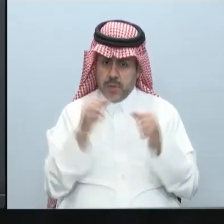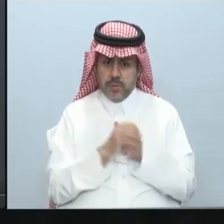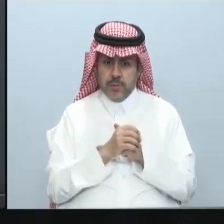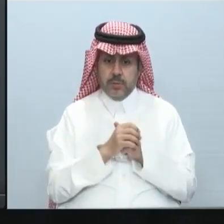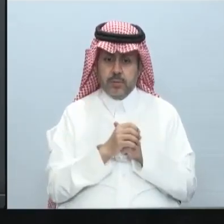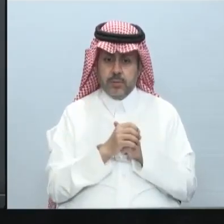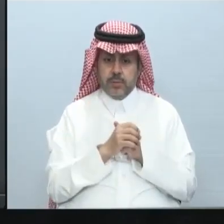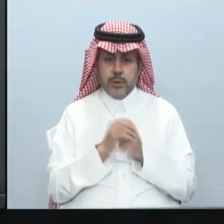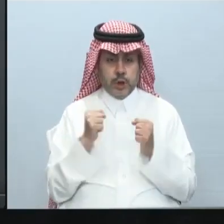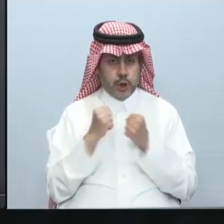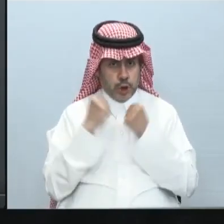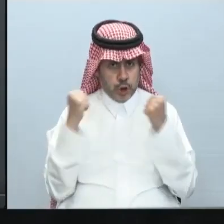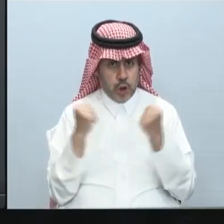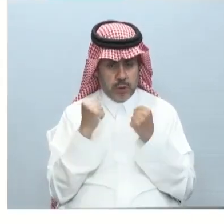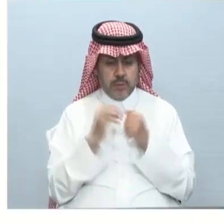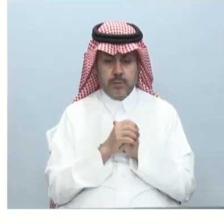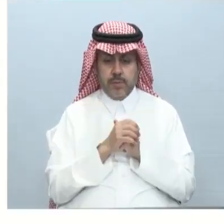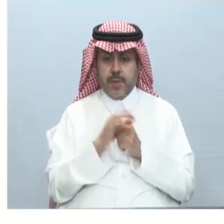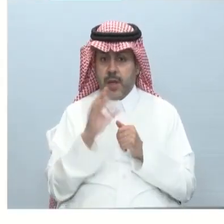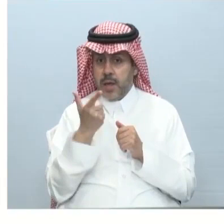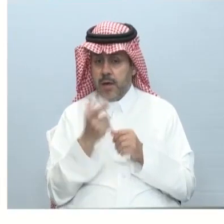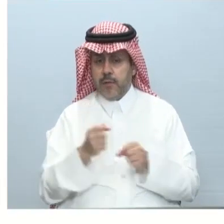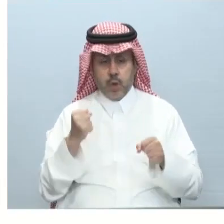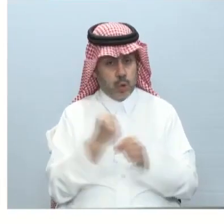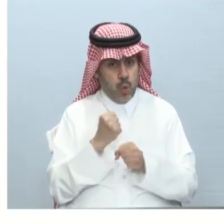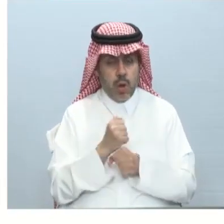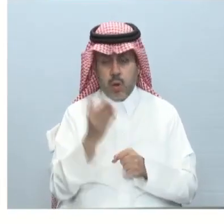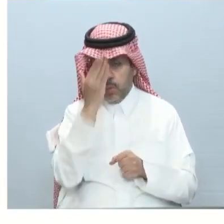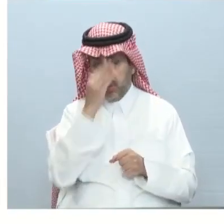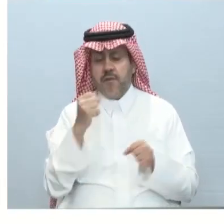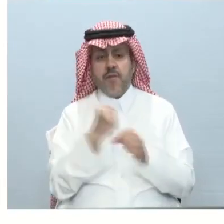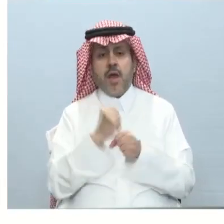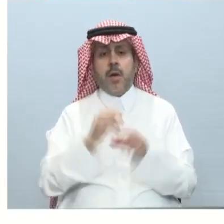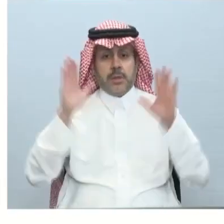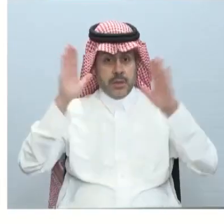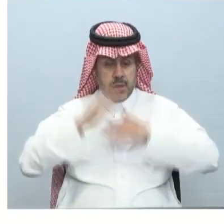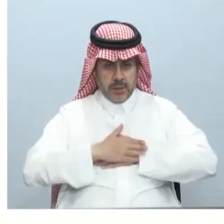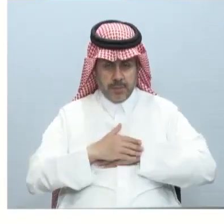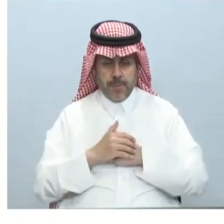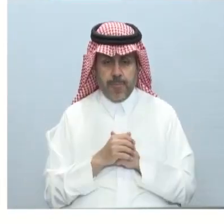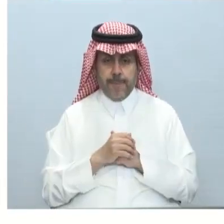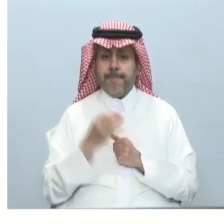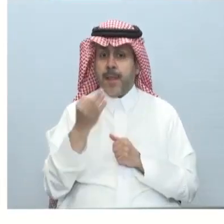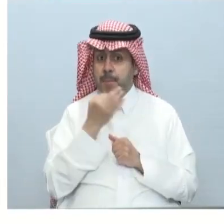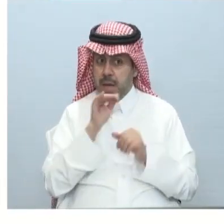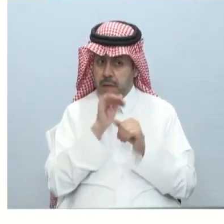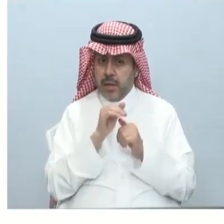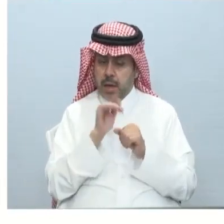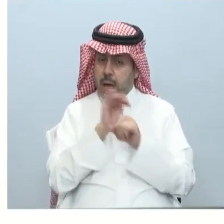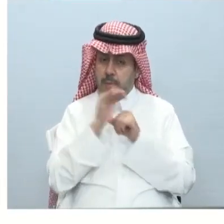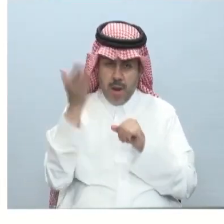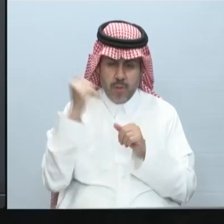العظيم هذا نشاط مهم كيف تحقق العبوديه في اقامه الصلاه ذكرناها لكم واذكركم